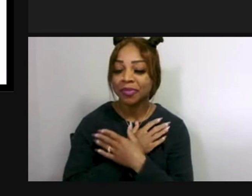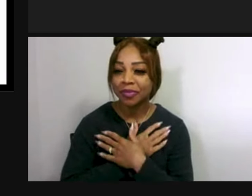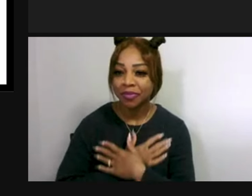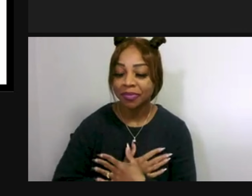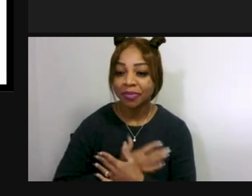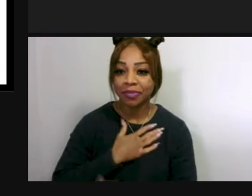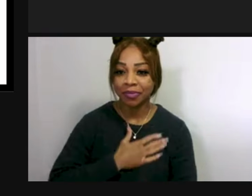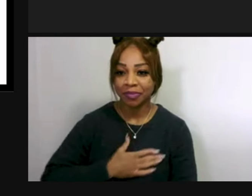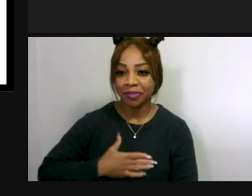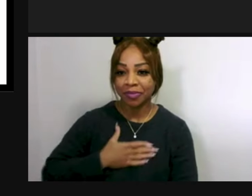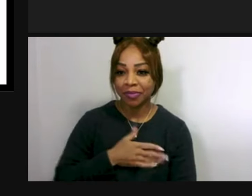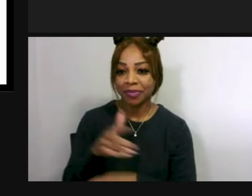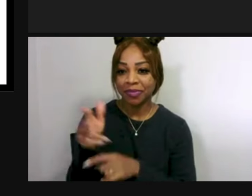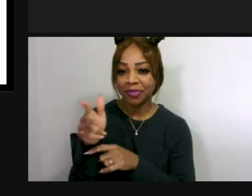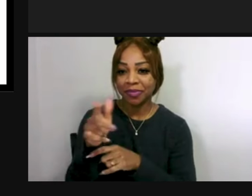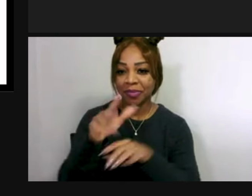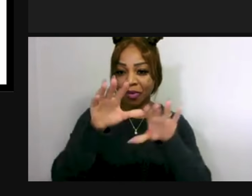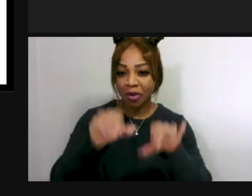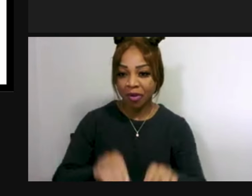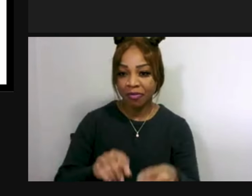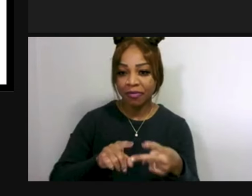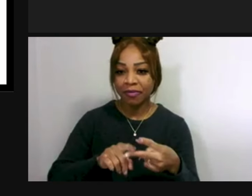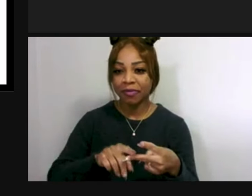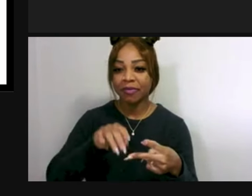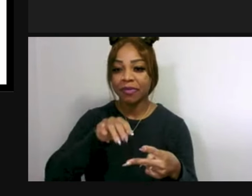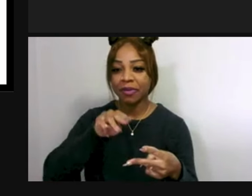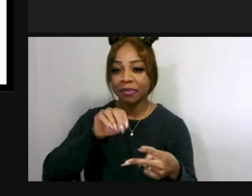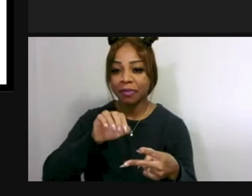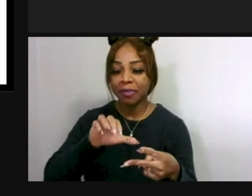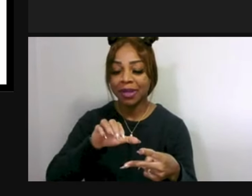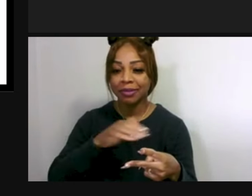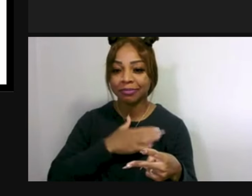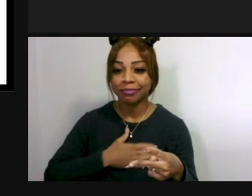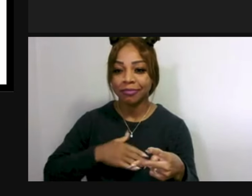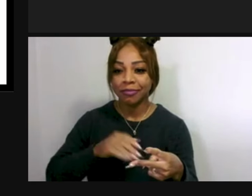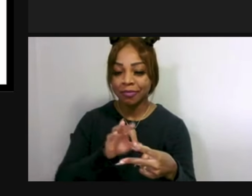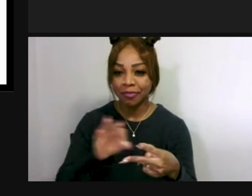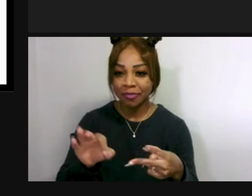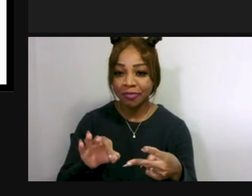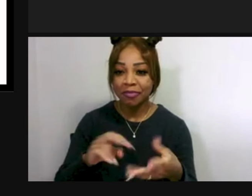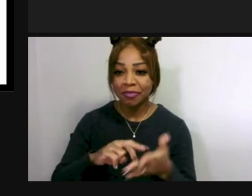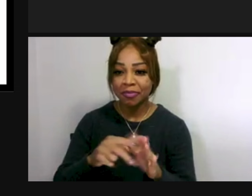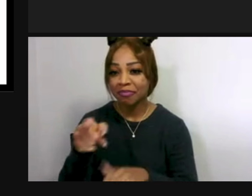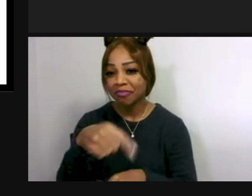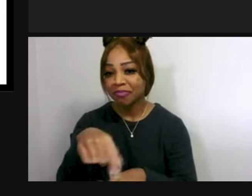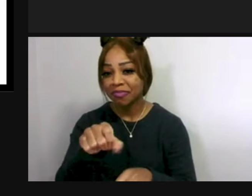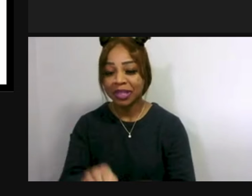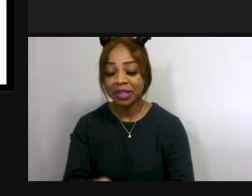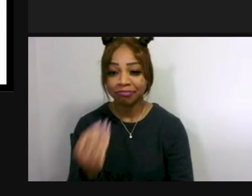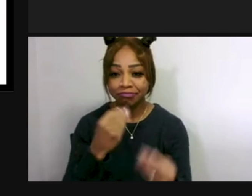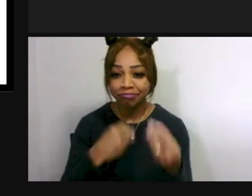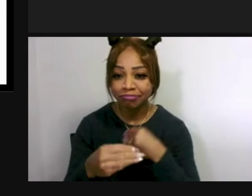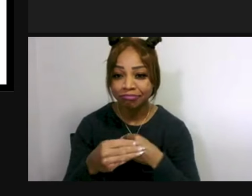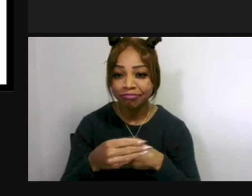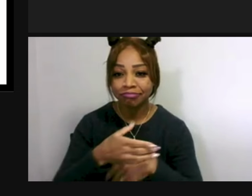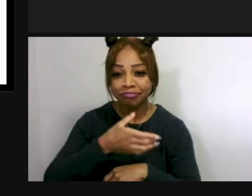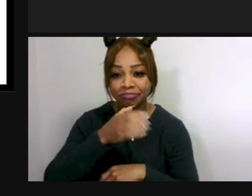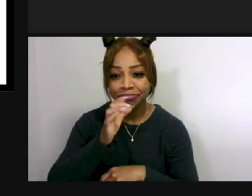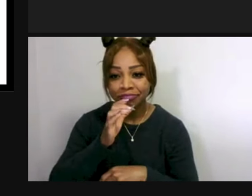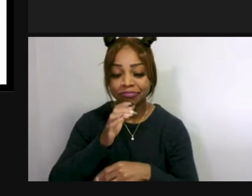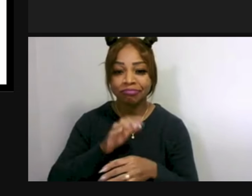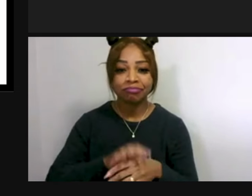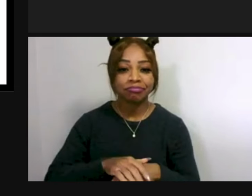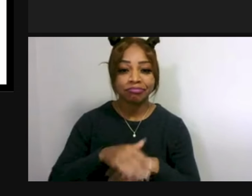vos caméras et vos micros seront éteints pendant la présentation. Vous aurez la chance de manger, de boire